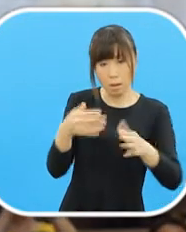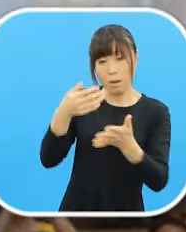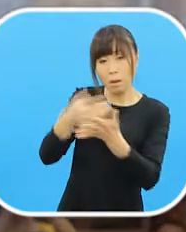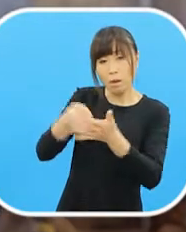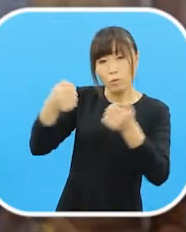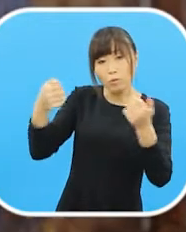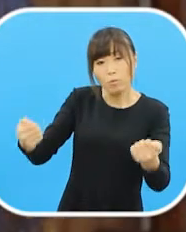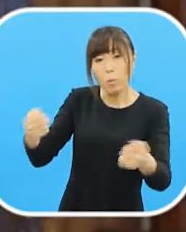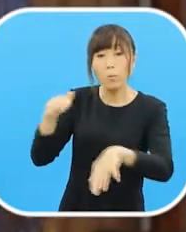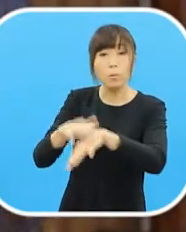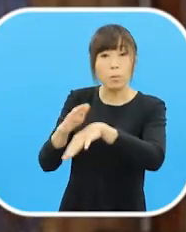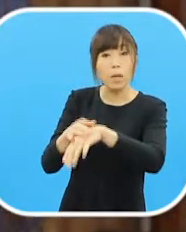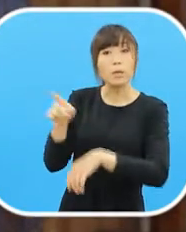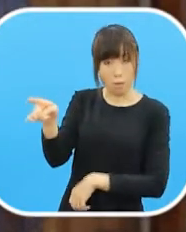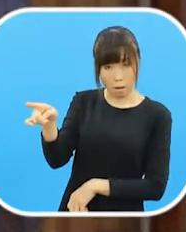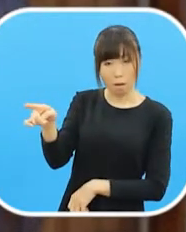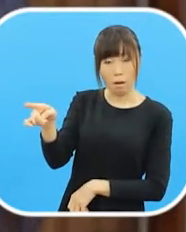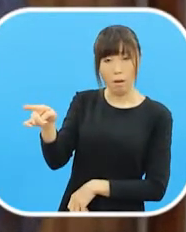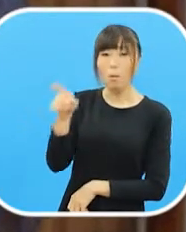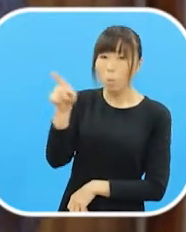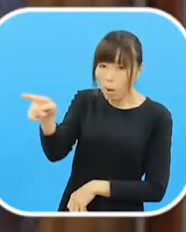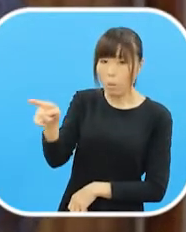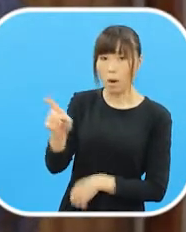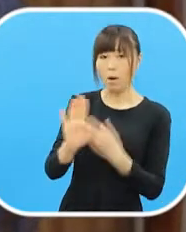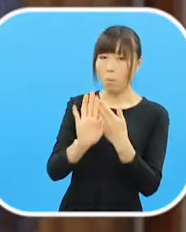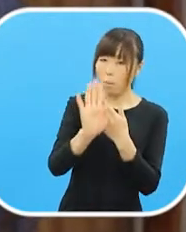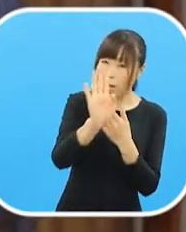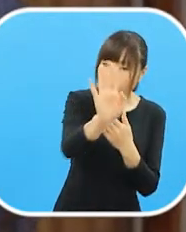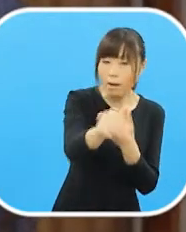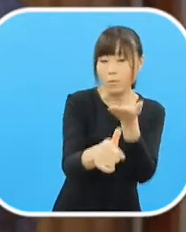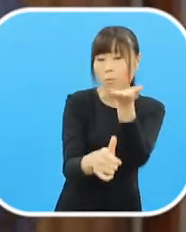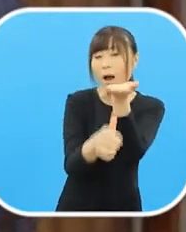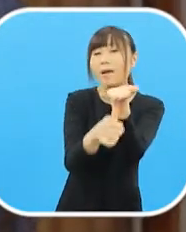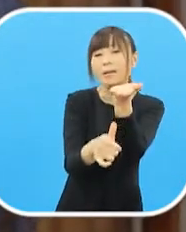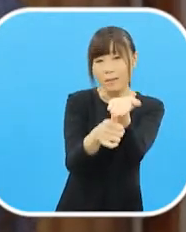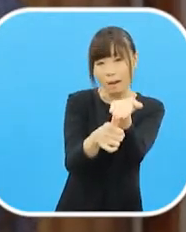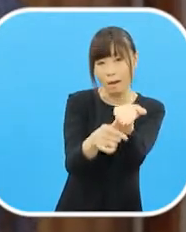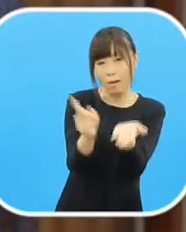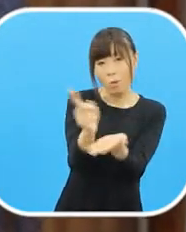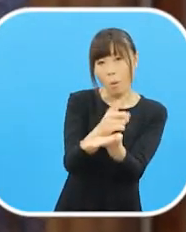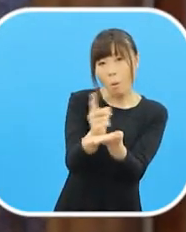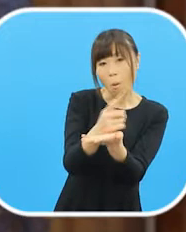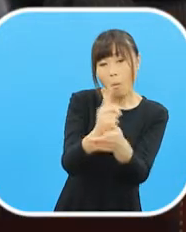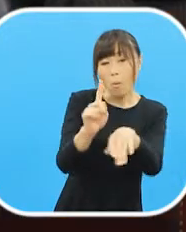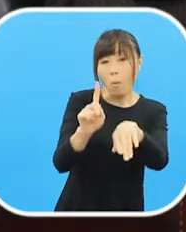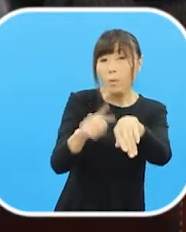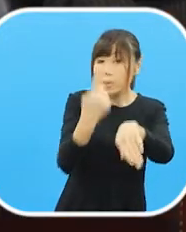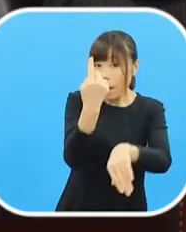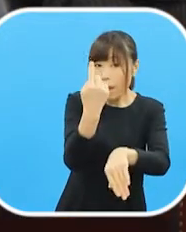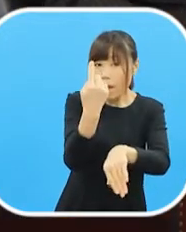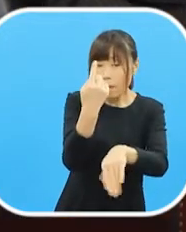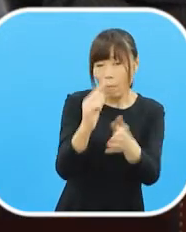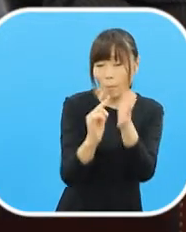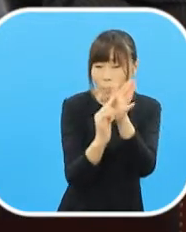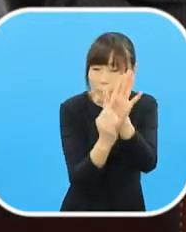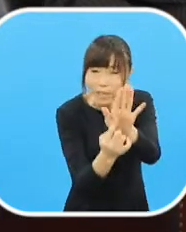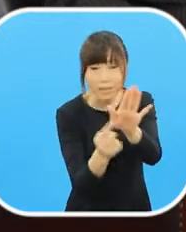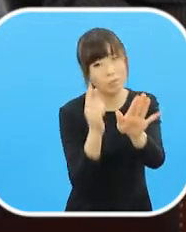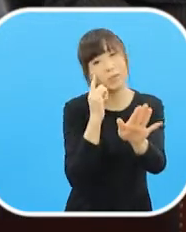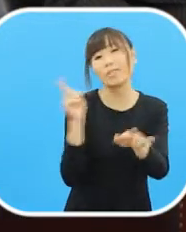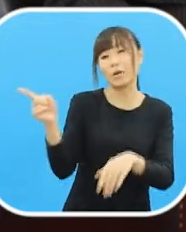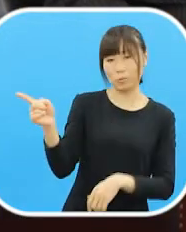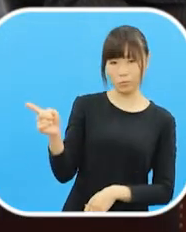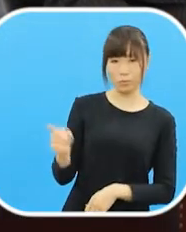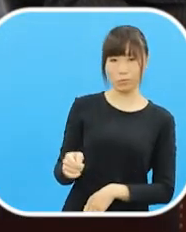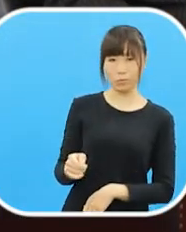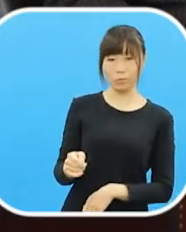は、これからの秋田のね、方向性をね見せてる気がするんですよ。というのは、竹